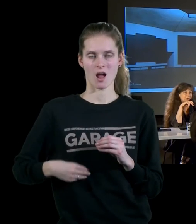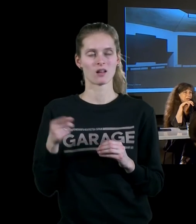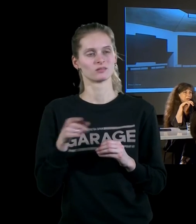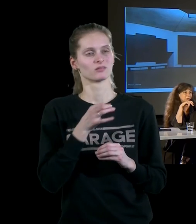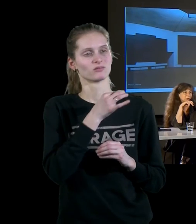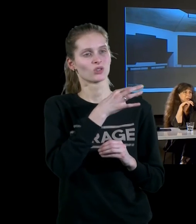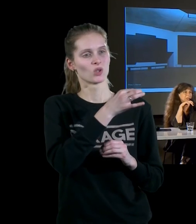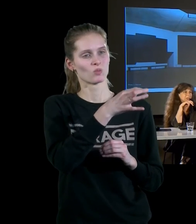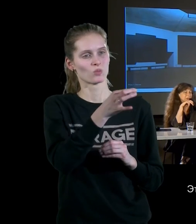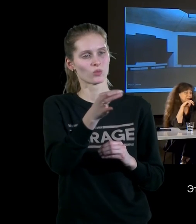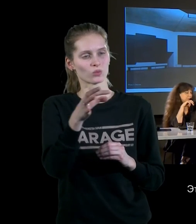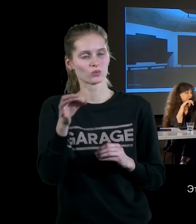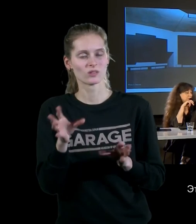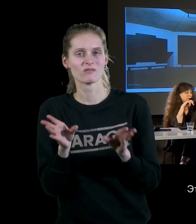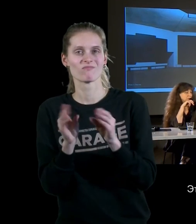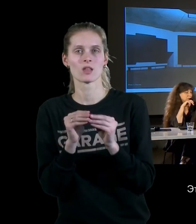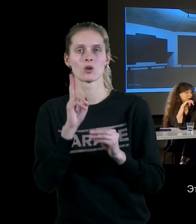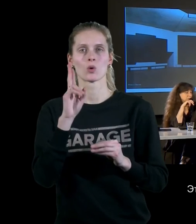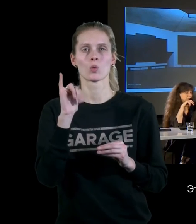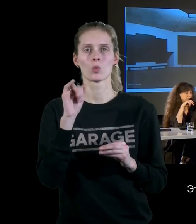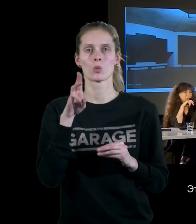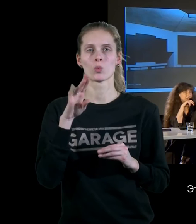персонажем Марианом Кутюрье. Это